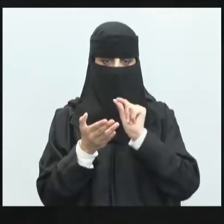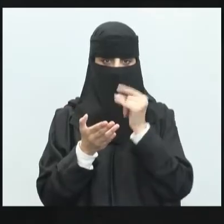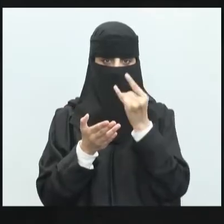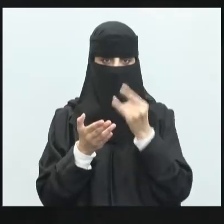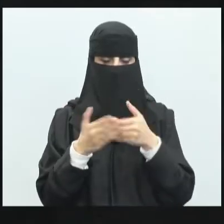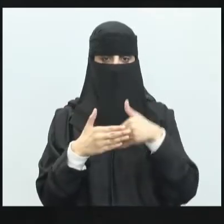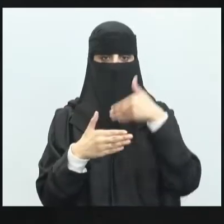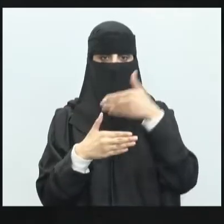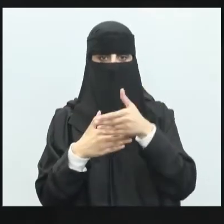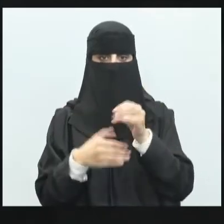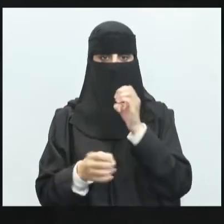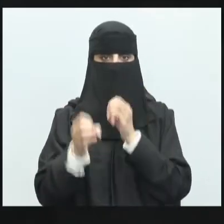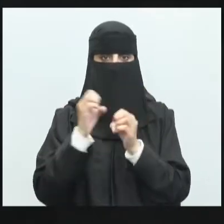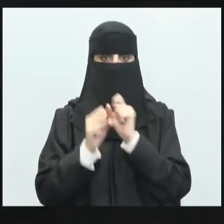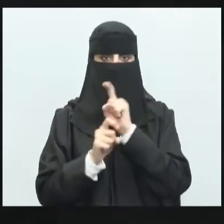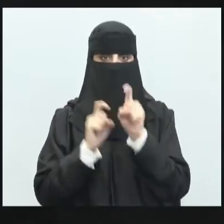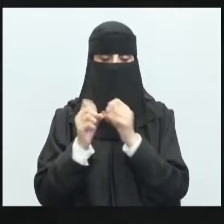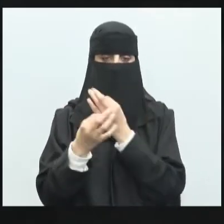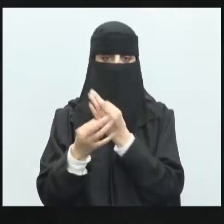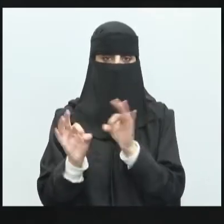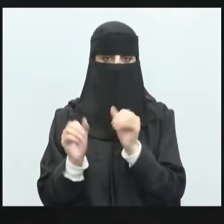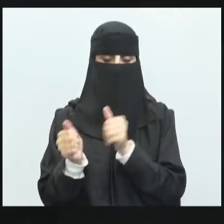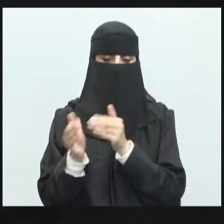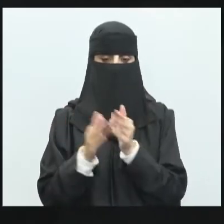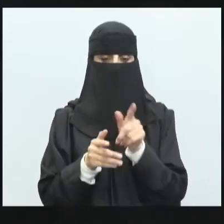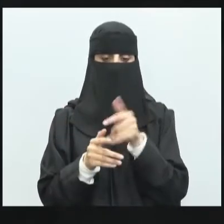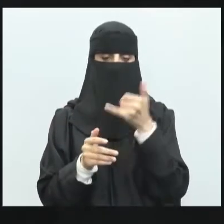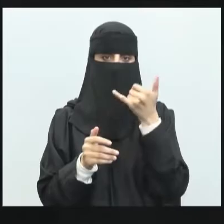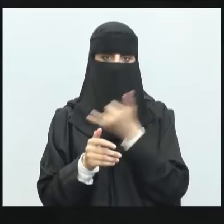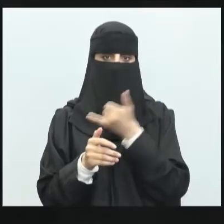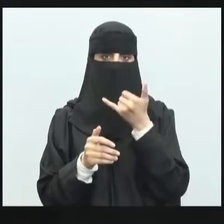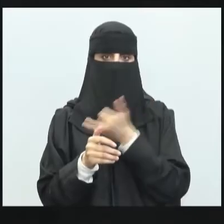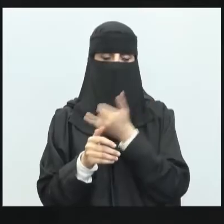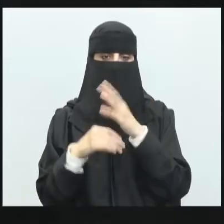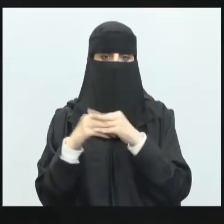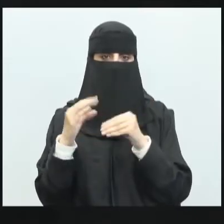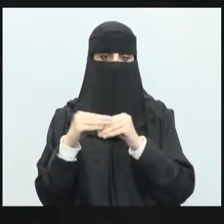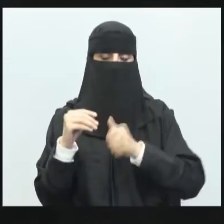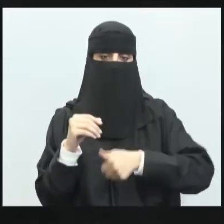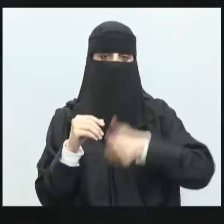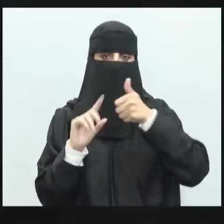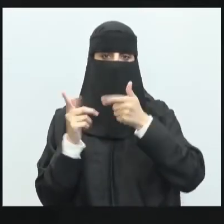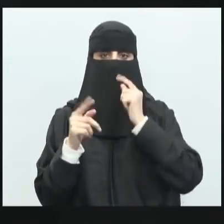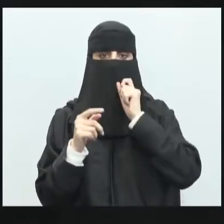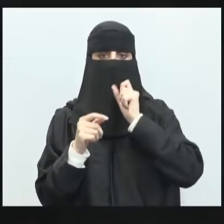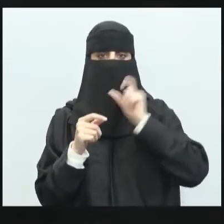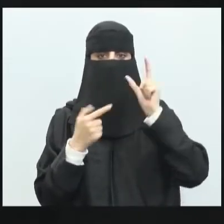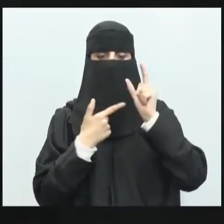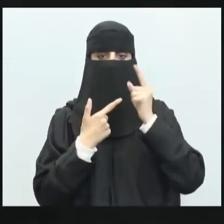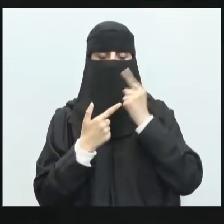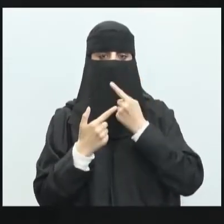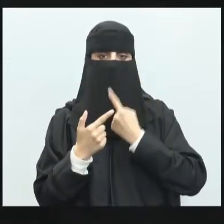الاسئله نلاحظ بان من اهم هذه المهارات وضوح الصوت